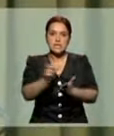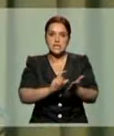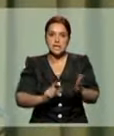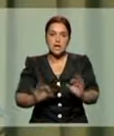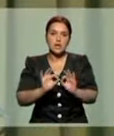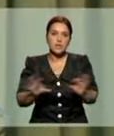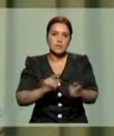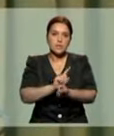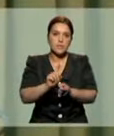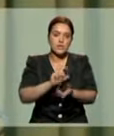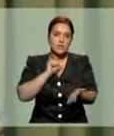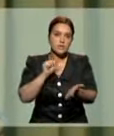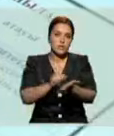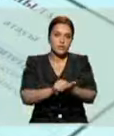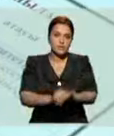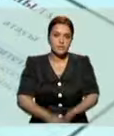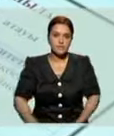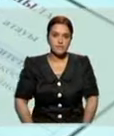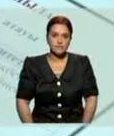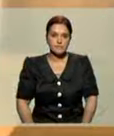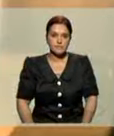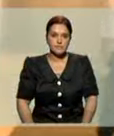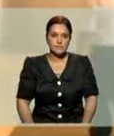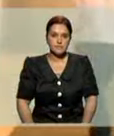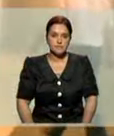рассказы, переводы, статьи и фельетоны.